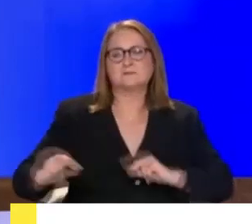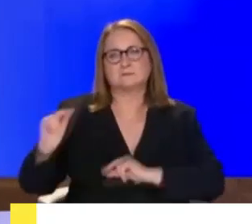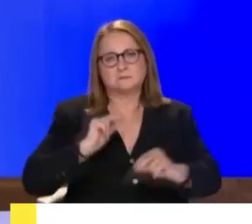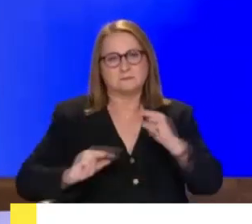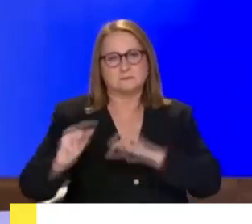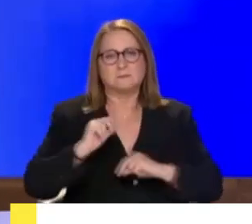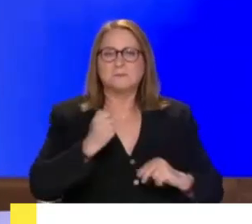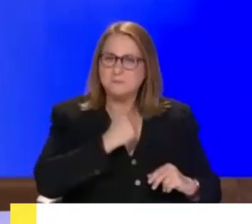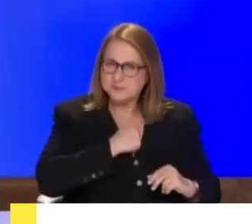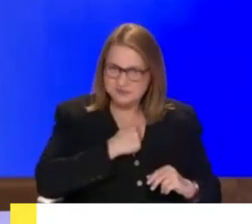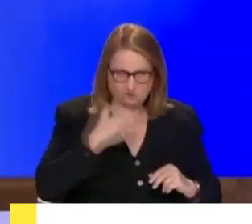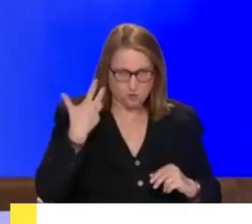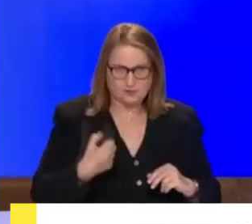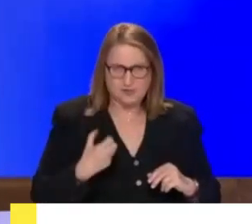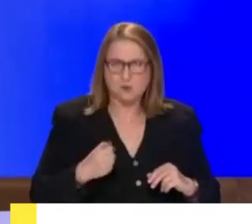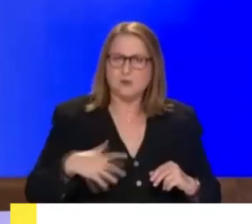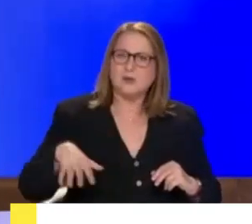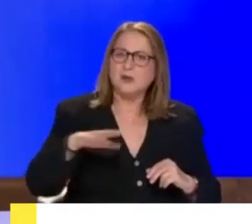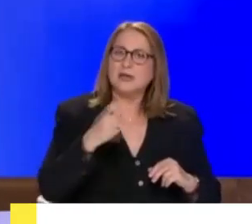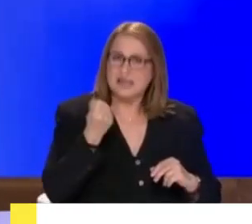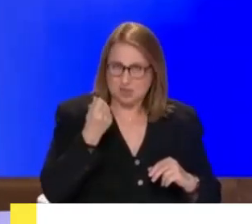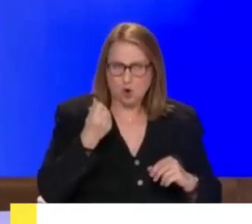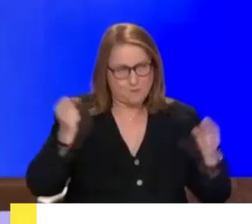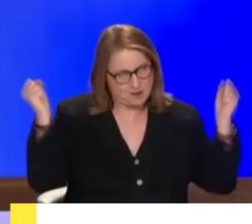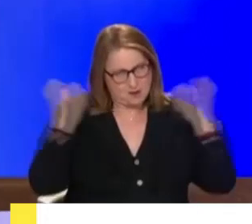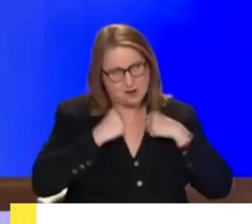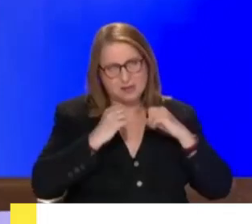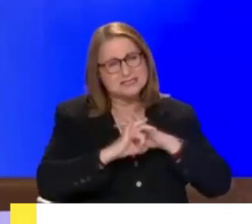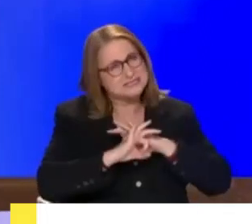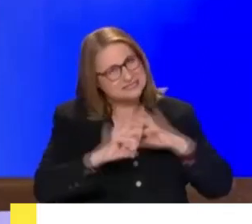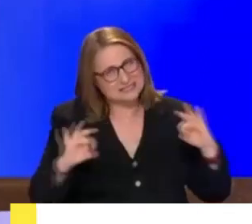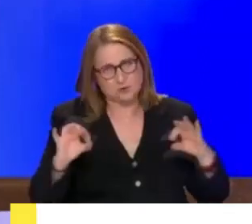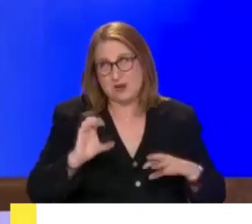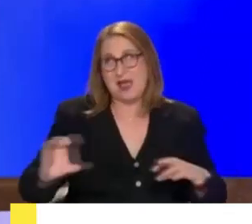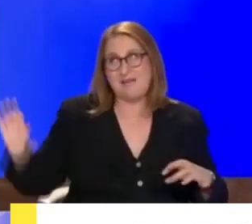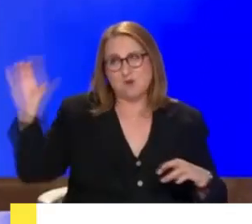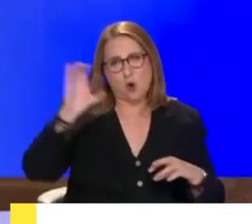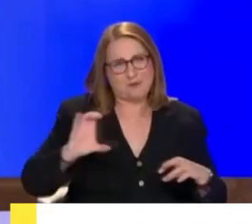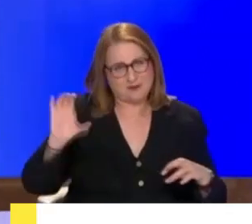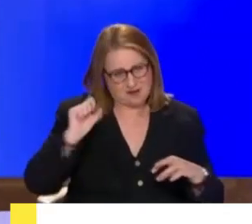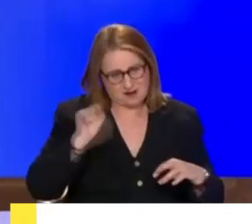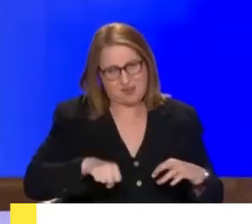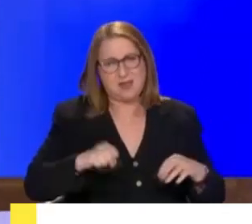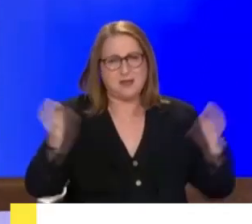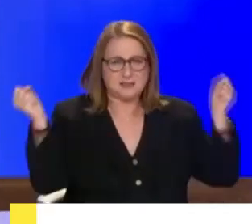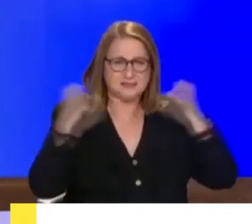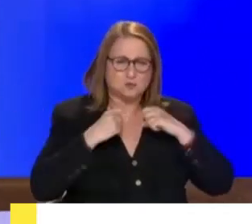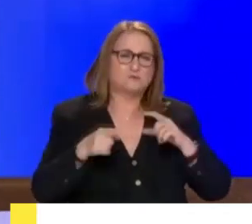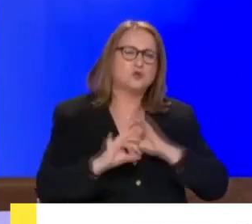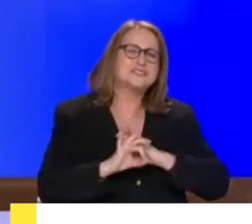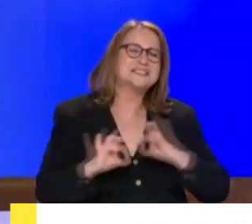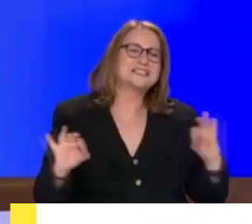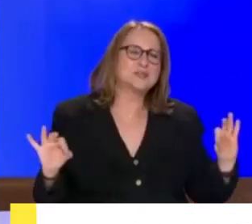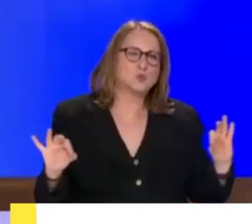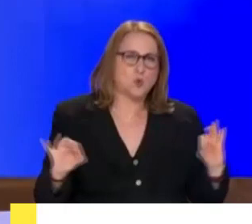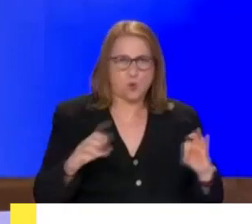ότι θα υπάρχουν και επιπτώσεις συνολικά για την οικονομική δραστηριότητα της Ευρωζώνης. Η χώρα μας όμως, όπως έχω πει